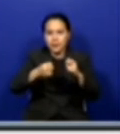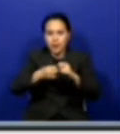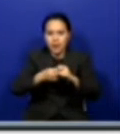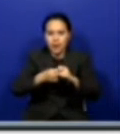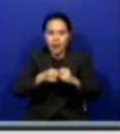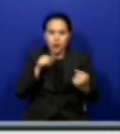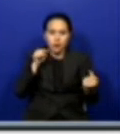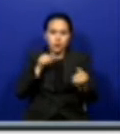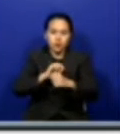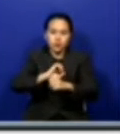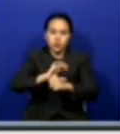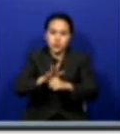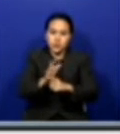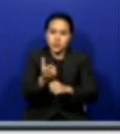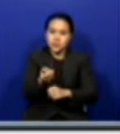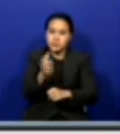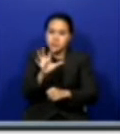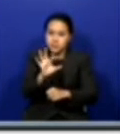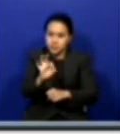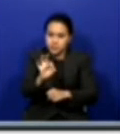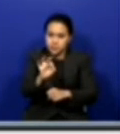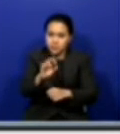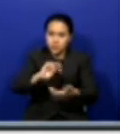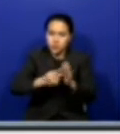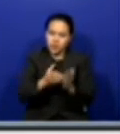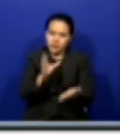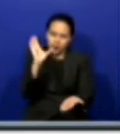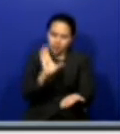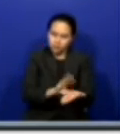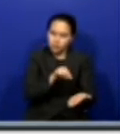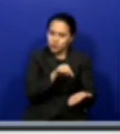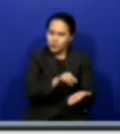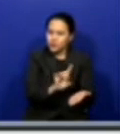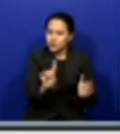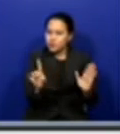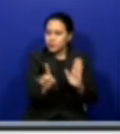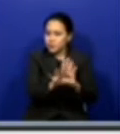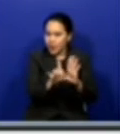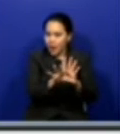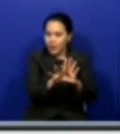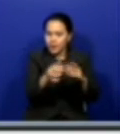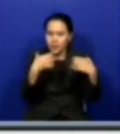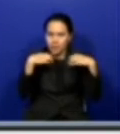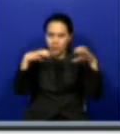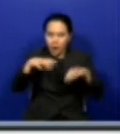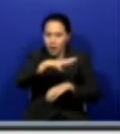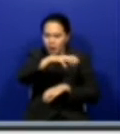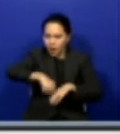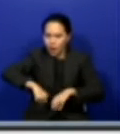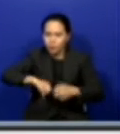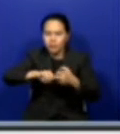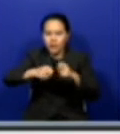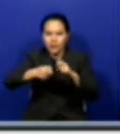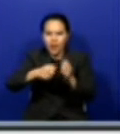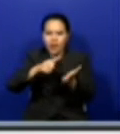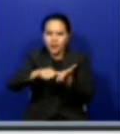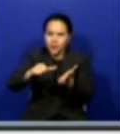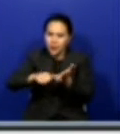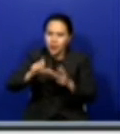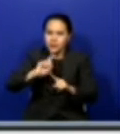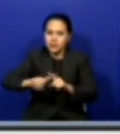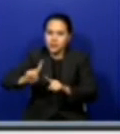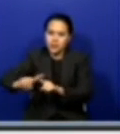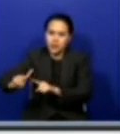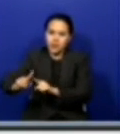ควิด-19 คือเงินก้อนสุดท้ายที่รัฐบาลจะใช้ในการแก้ไขปัญหาหากการฟื้น